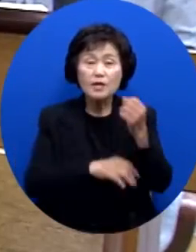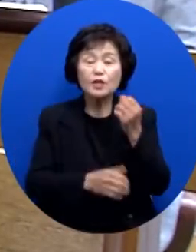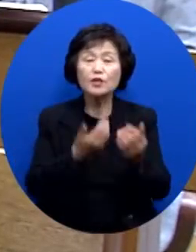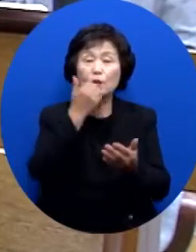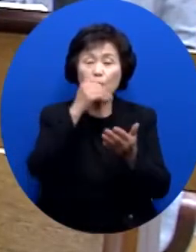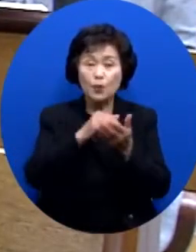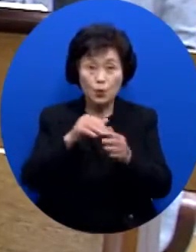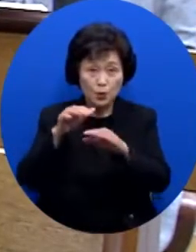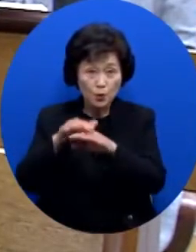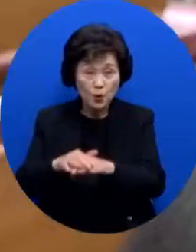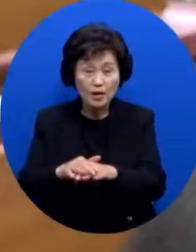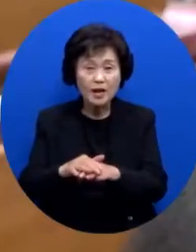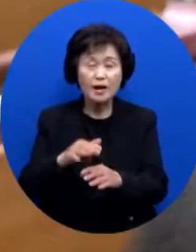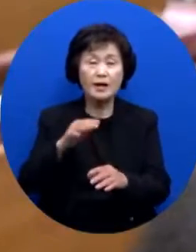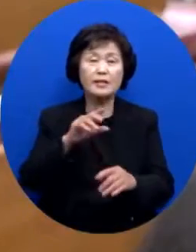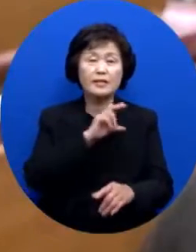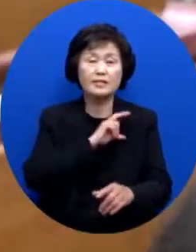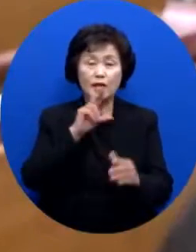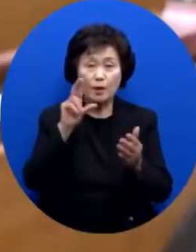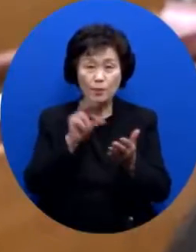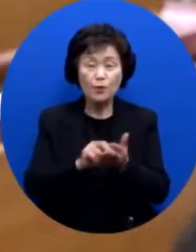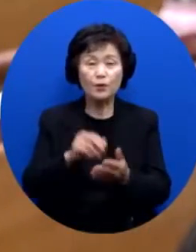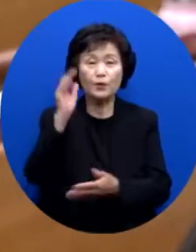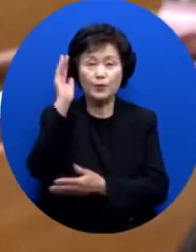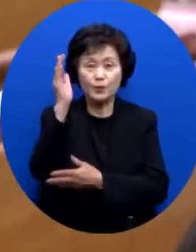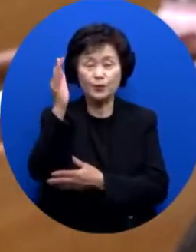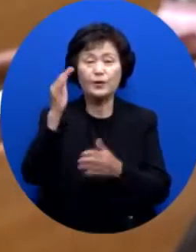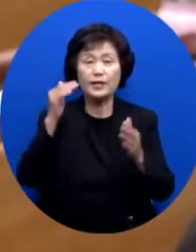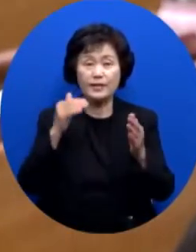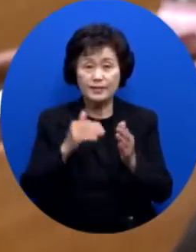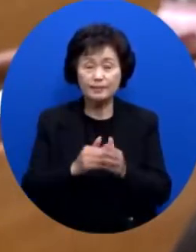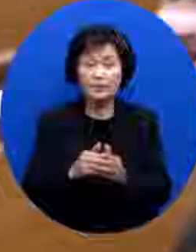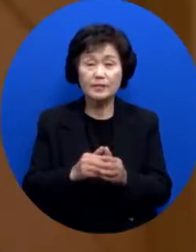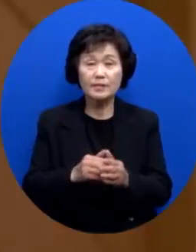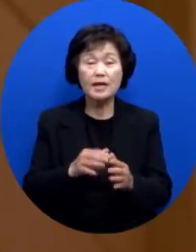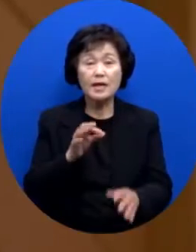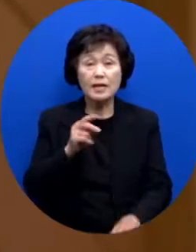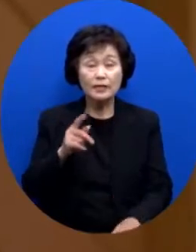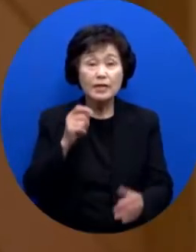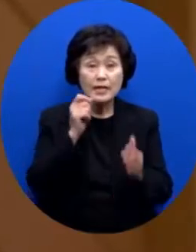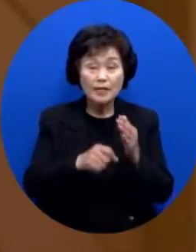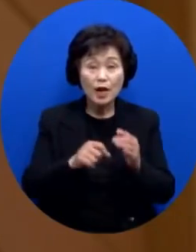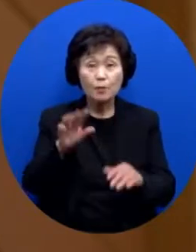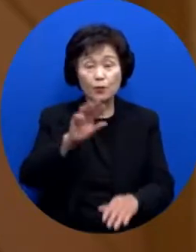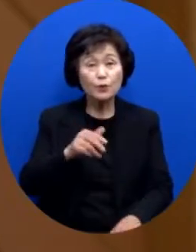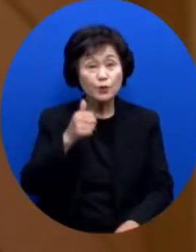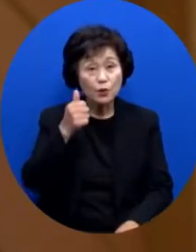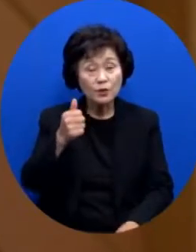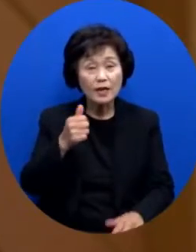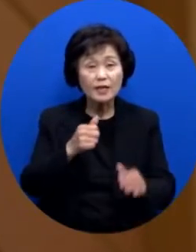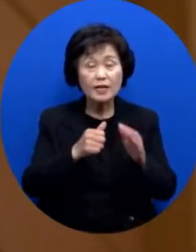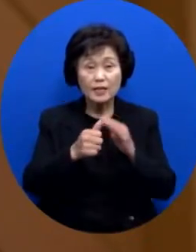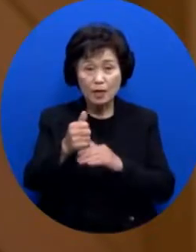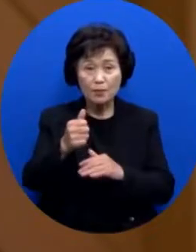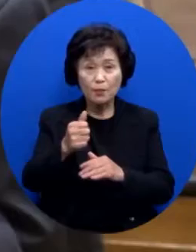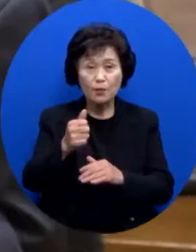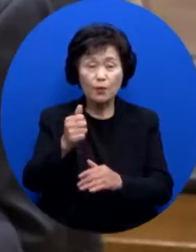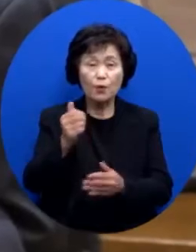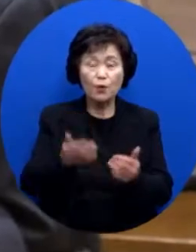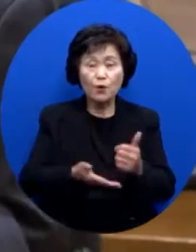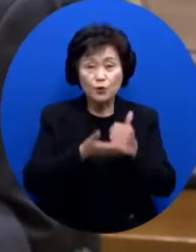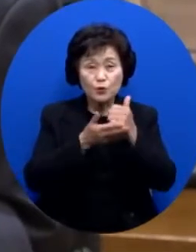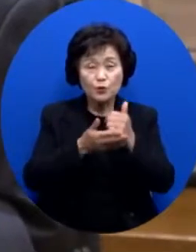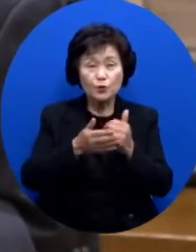놓아라라는 제목으로 설교했습니다. 이어 협의회 창립 발기인 양기성 사무총장의 대표회장 추대사에 이어